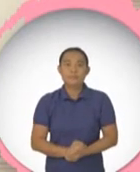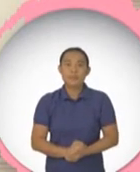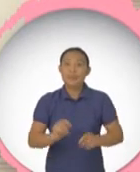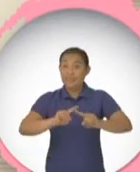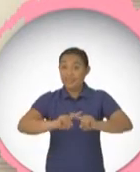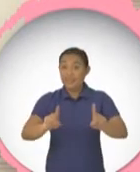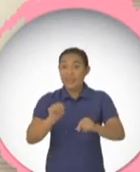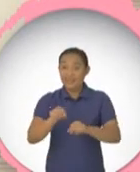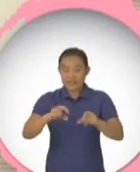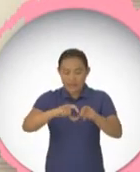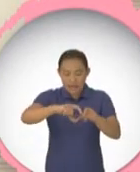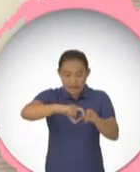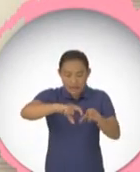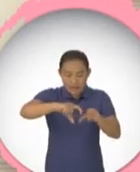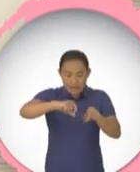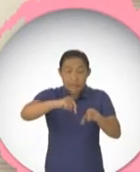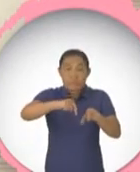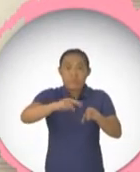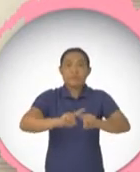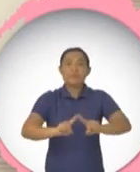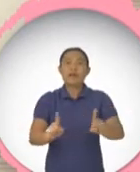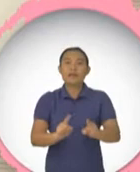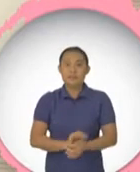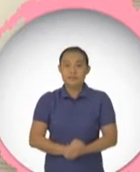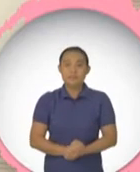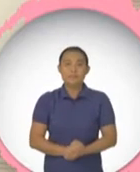ากเมื่อกี้ที่เราทำพายกรอบ ครับ